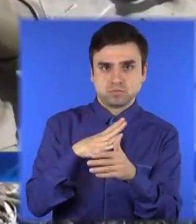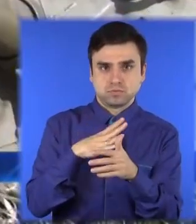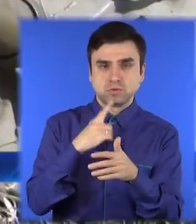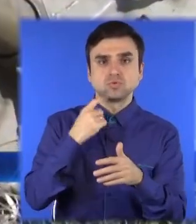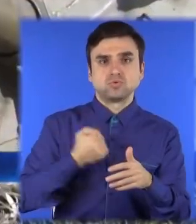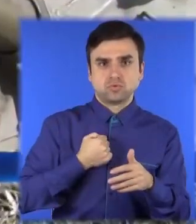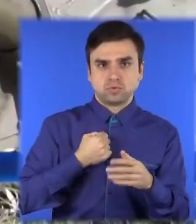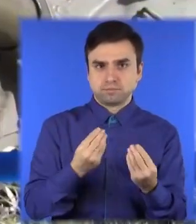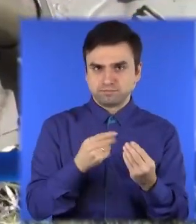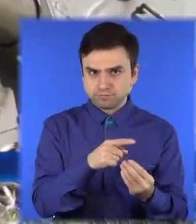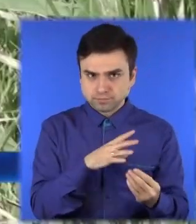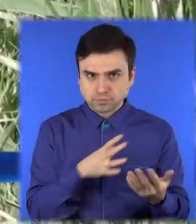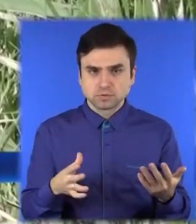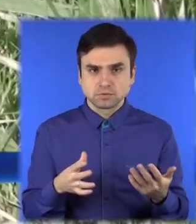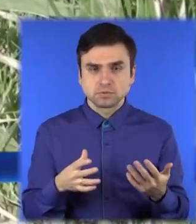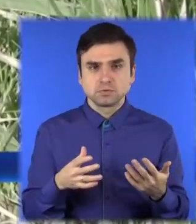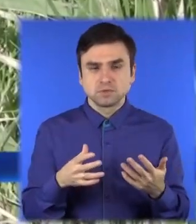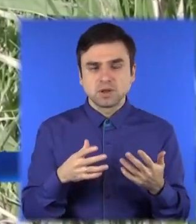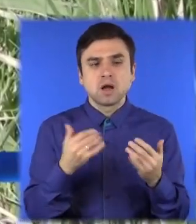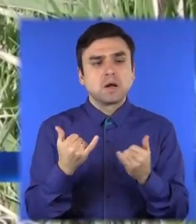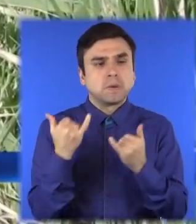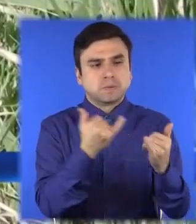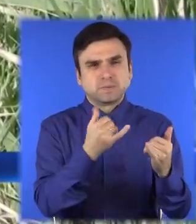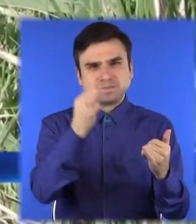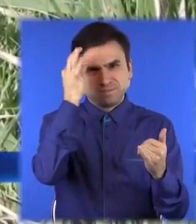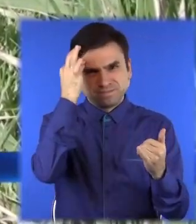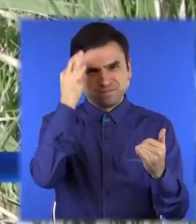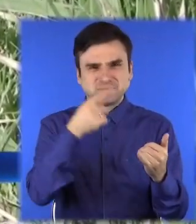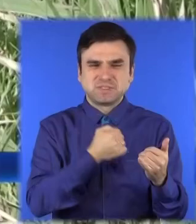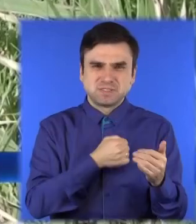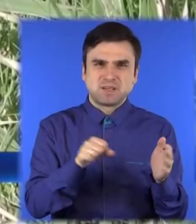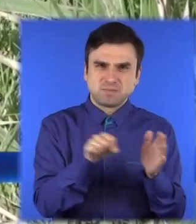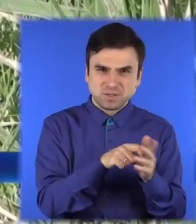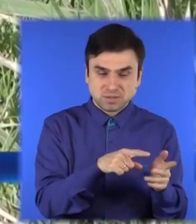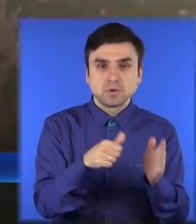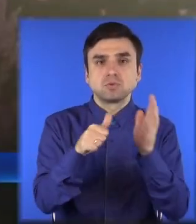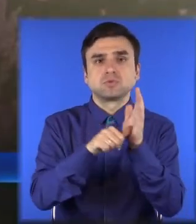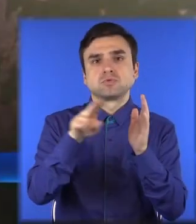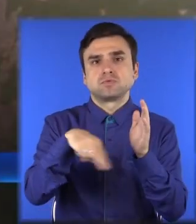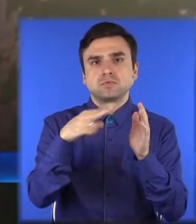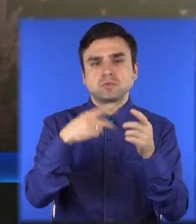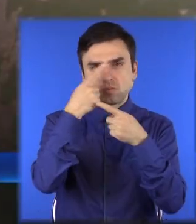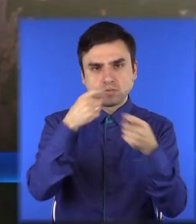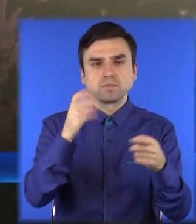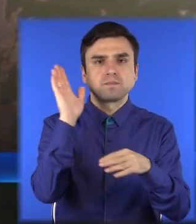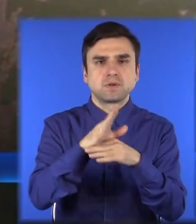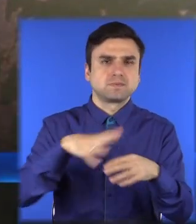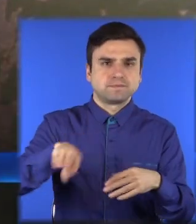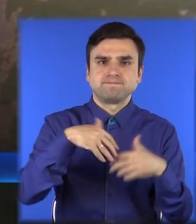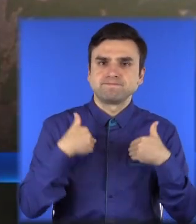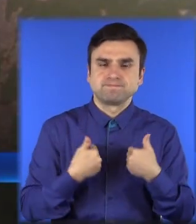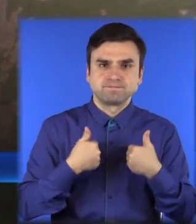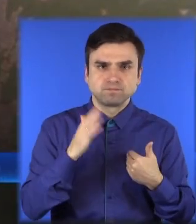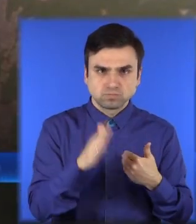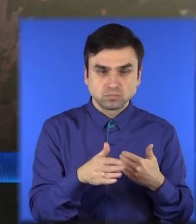Аби вшанувати його пам'ять, 6 грудня у місті оголосили Днем жалоби. З героєм будуть прощатися у цей же день об 11-й